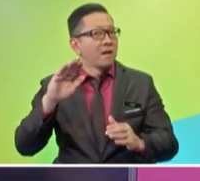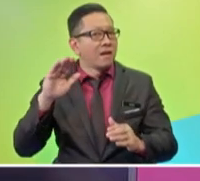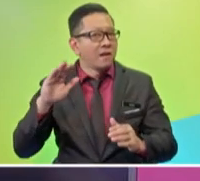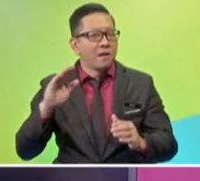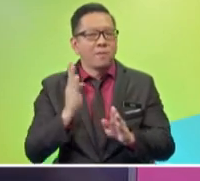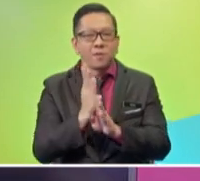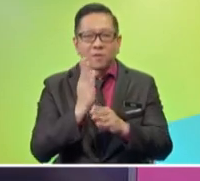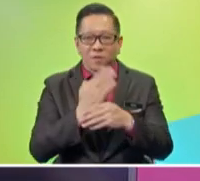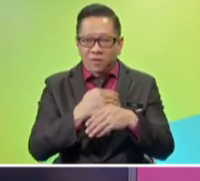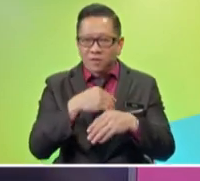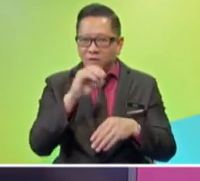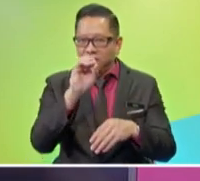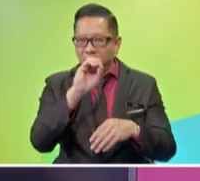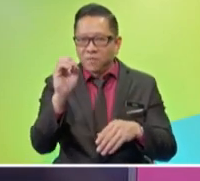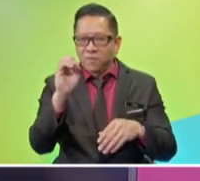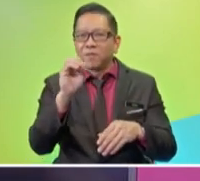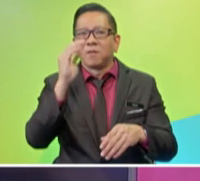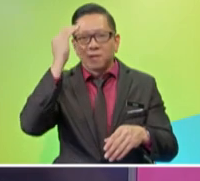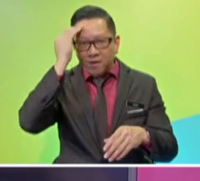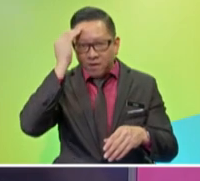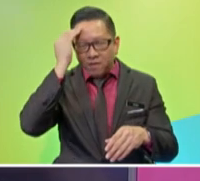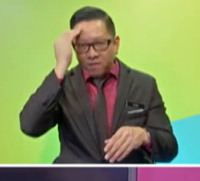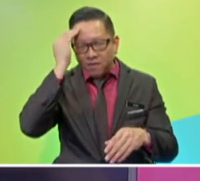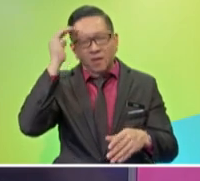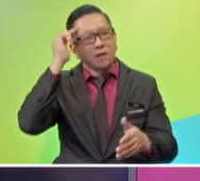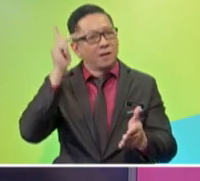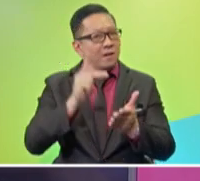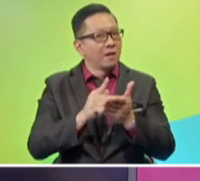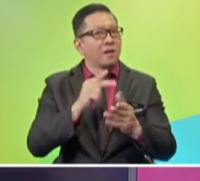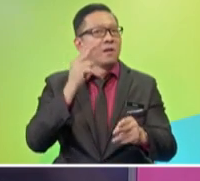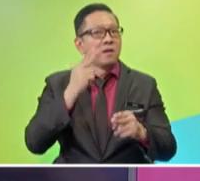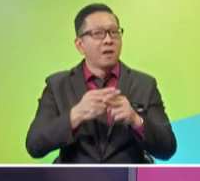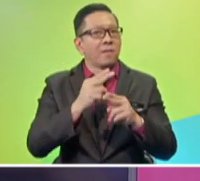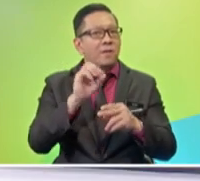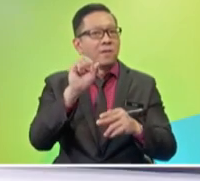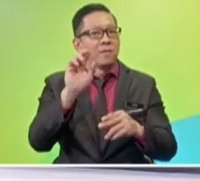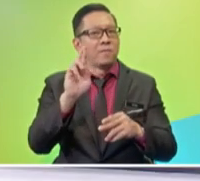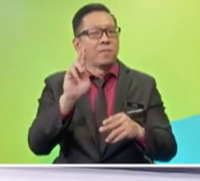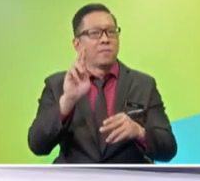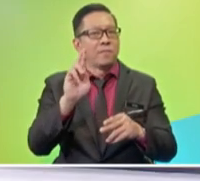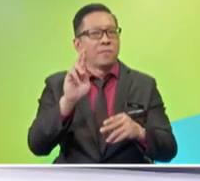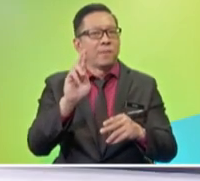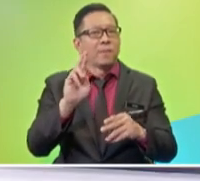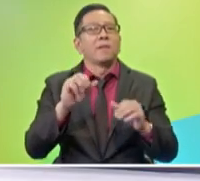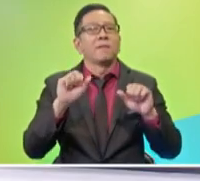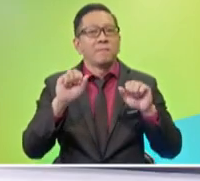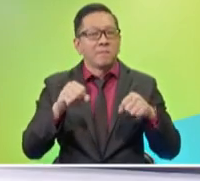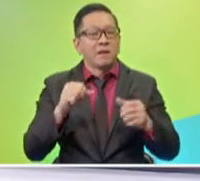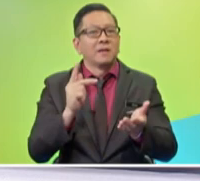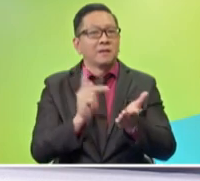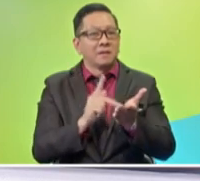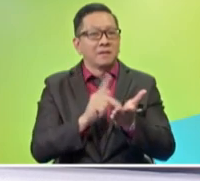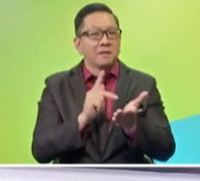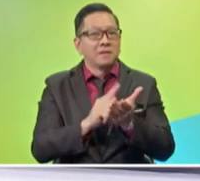bentuk sifar dan juga nama sifar. Okey. Cikgu, boleh kita kira sifar yang kita dah surih tadi? Boleh.